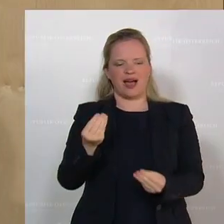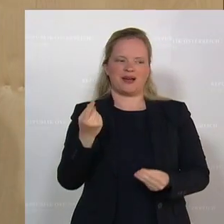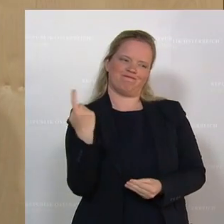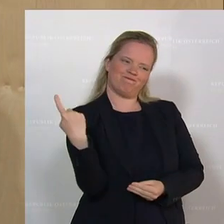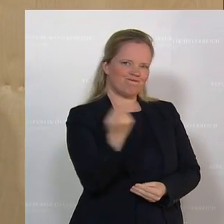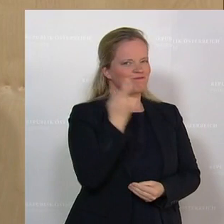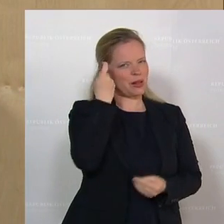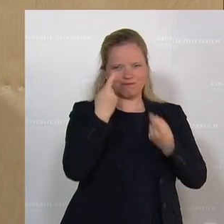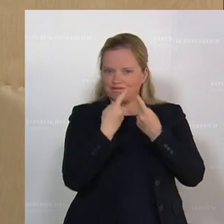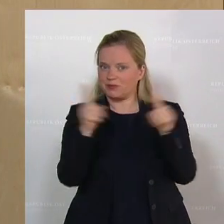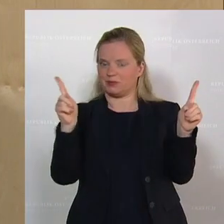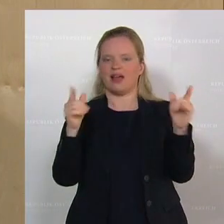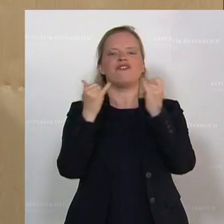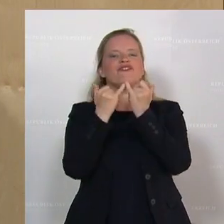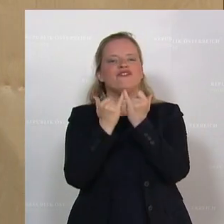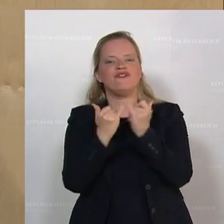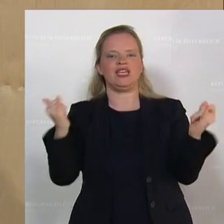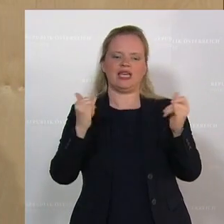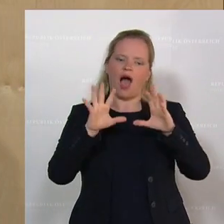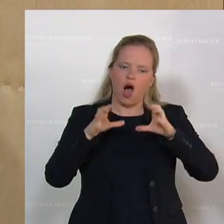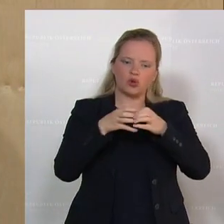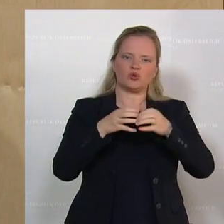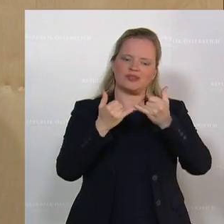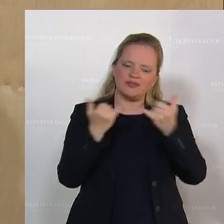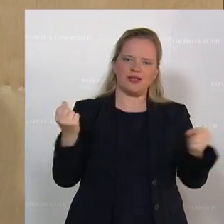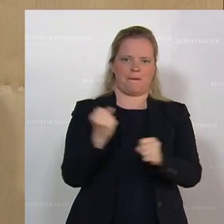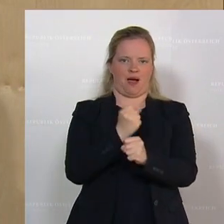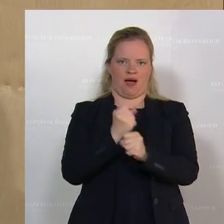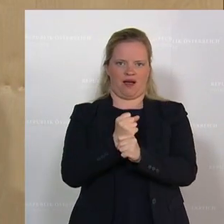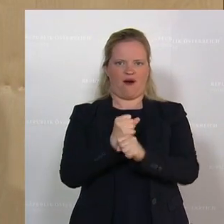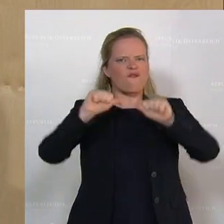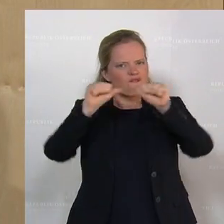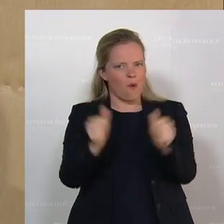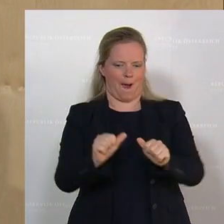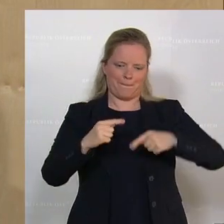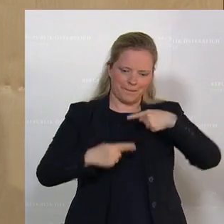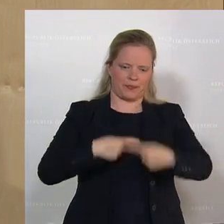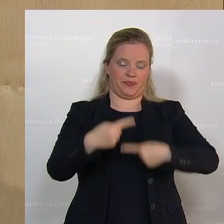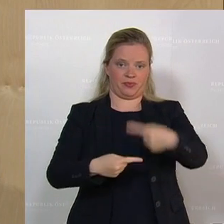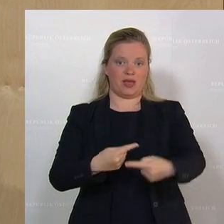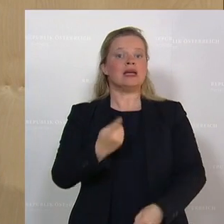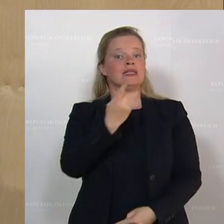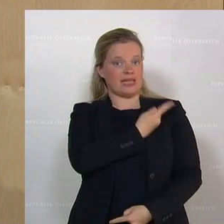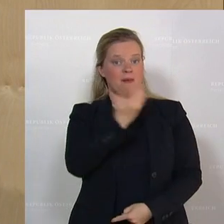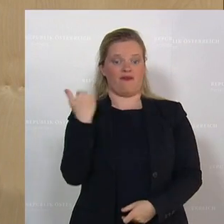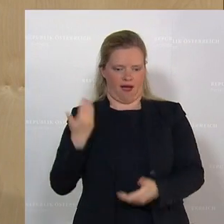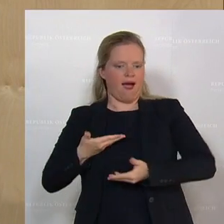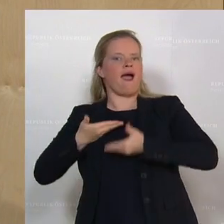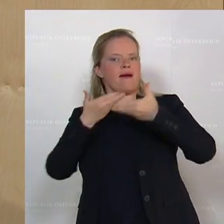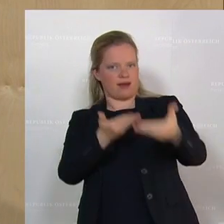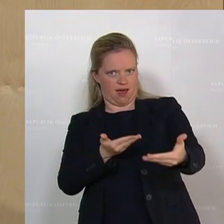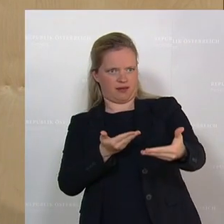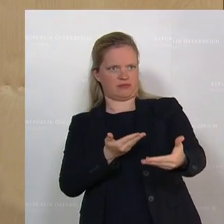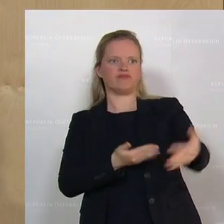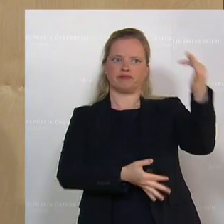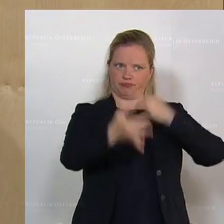ist die Art und Weise, wie der Ausschuss angelegt wird. Es geht nämlich, und ich war selbst dort als Auskunftsperson geladen, nicht